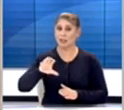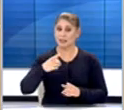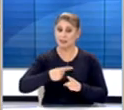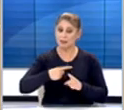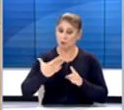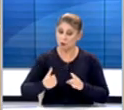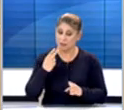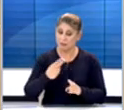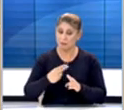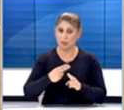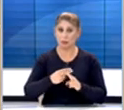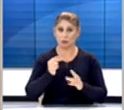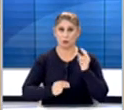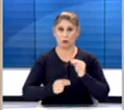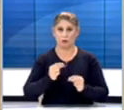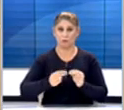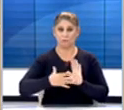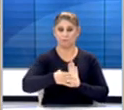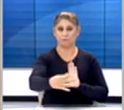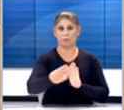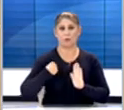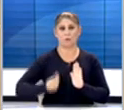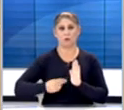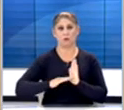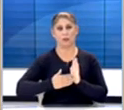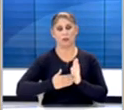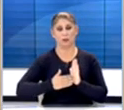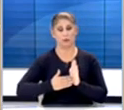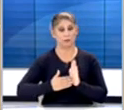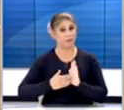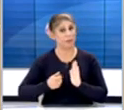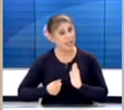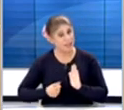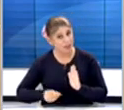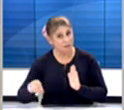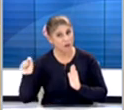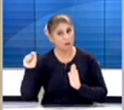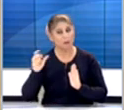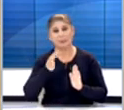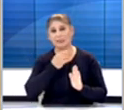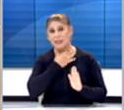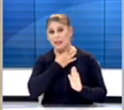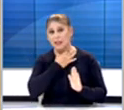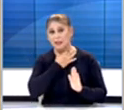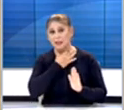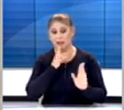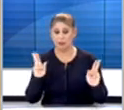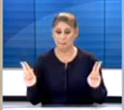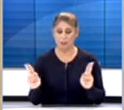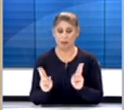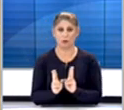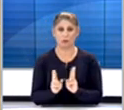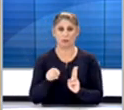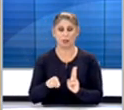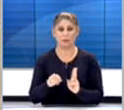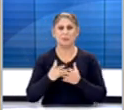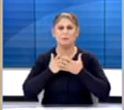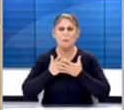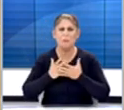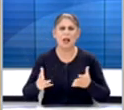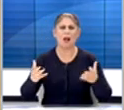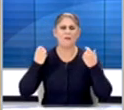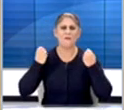αυτή τη στιγμή να τοποθετήσουμε δημόσιους υπαλλήλους? Διαφωνείτε με την ανάγκη να περιορίσουμε αυτή την μεγάλη